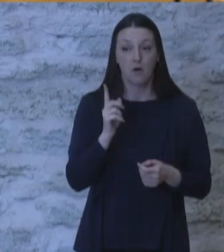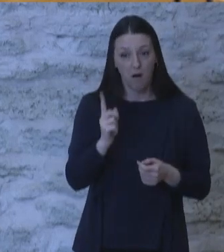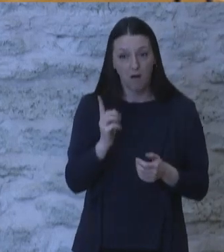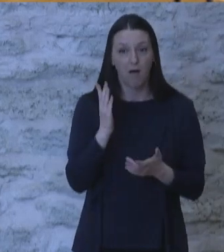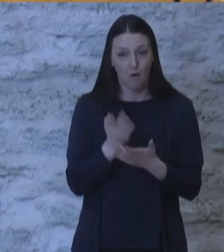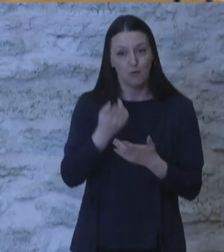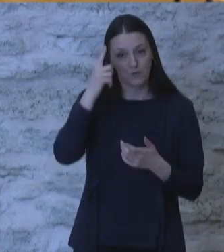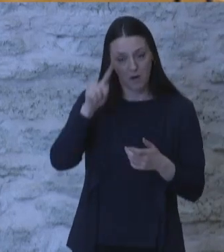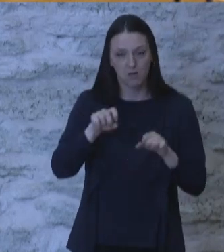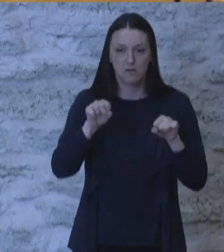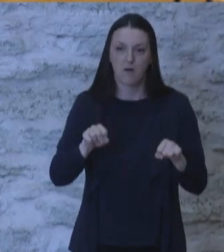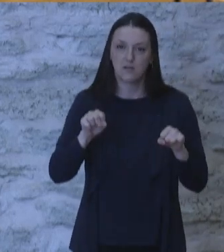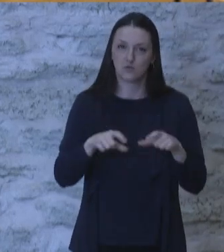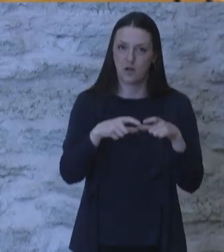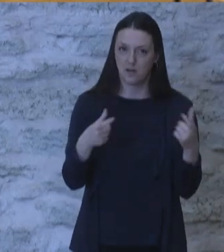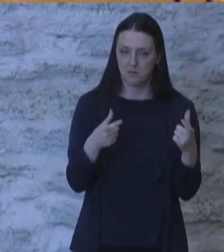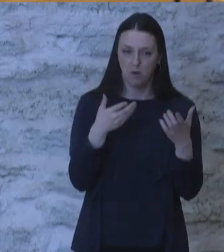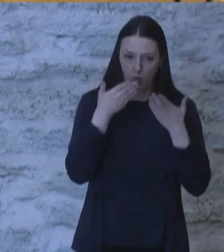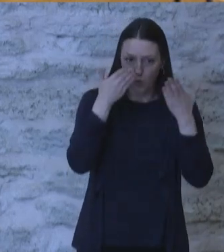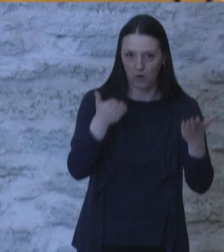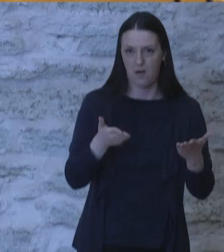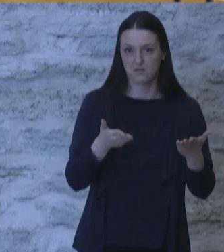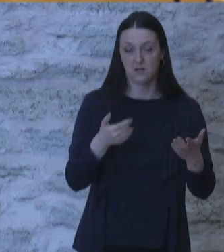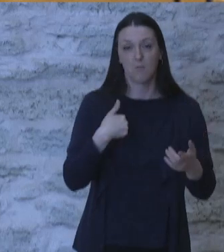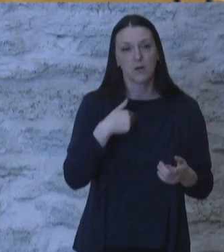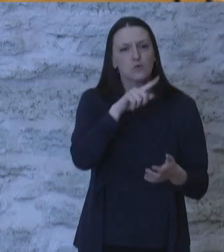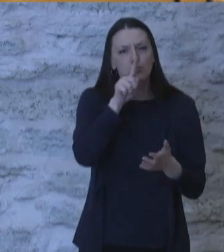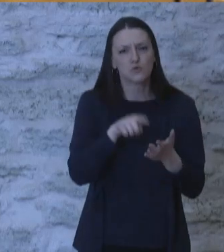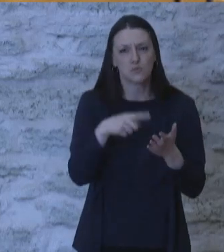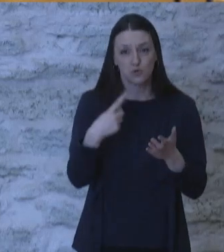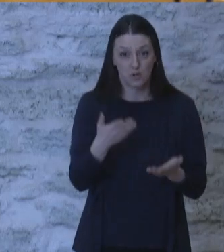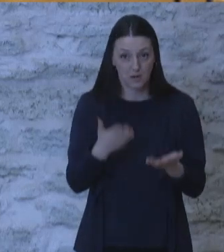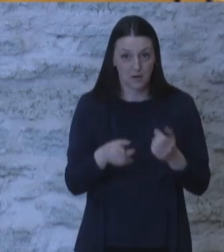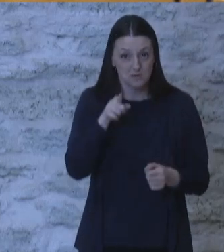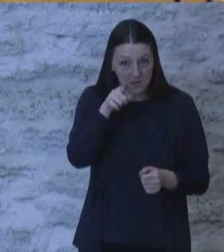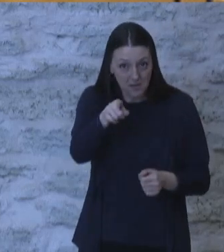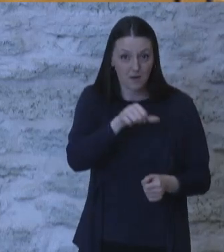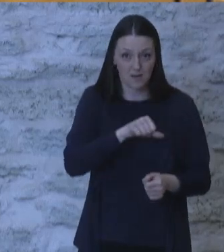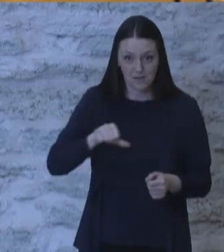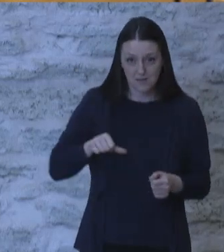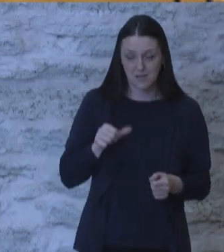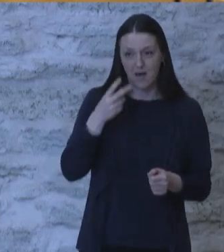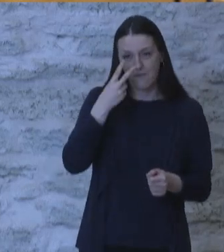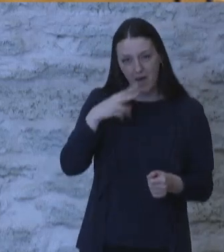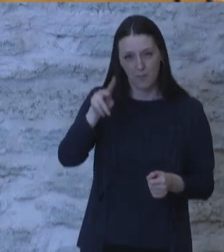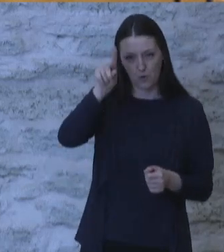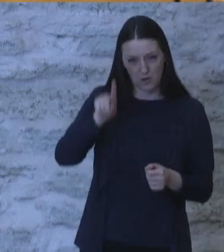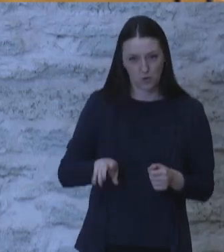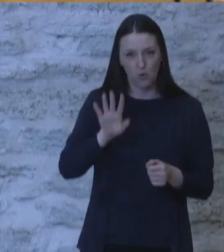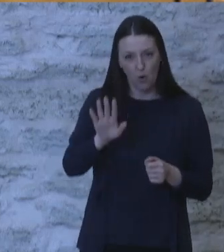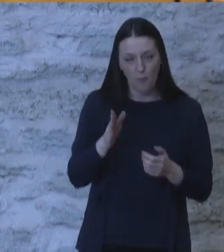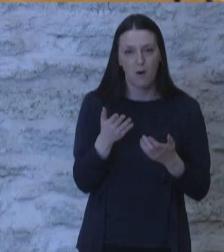seda on jagatud valitsuse liikmetega. Minu küsimus on, kas teile seda veebrari, ehk siis umbes kuu aega enne